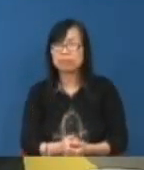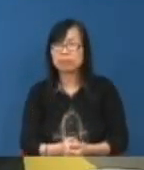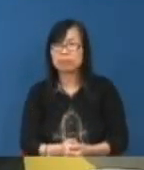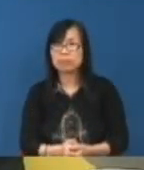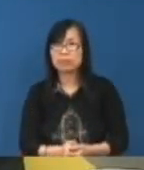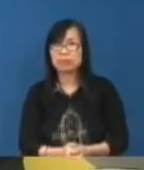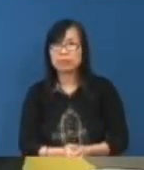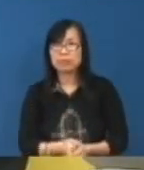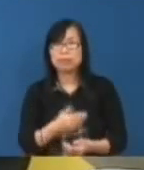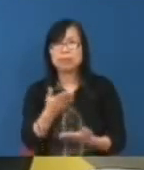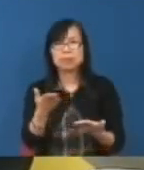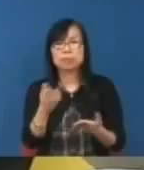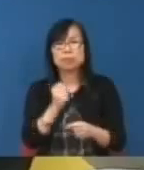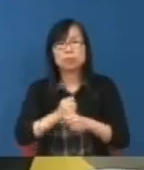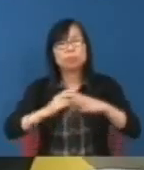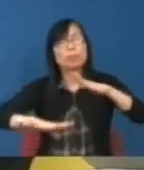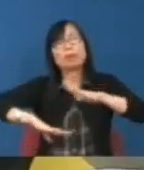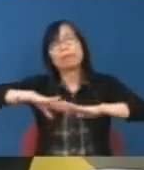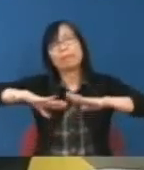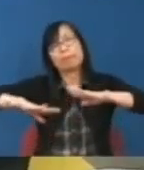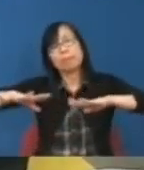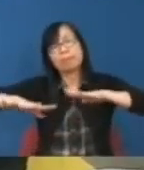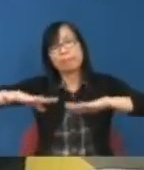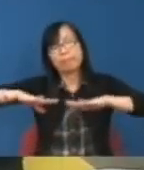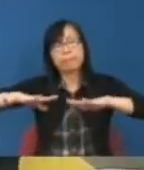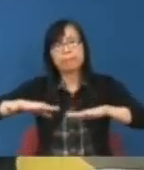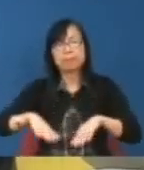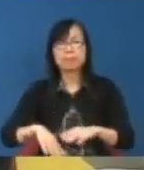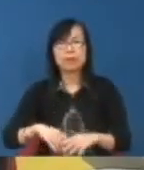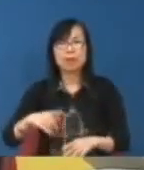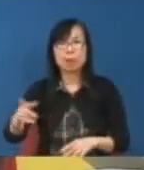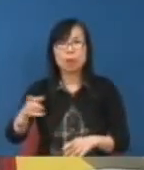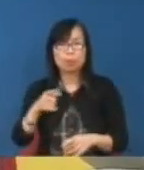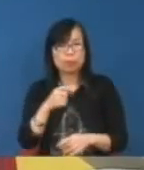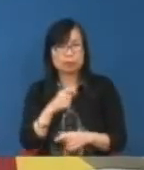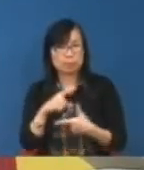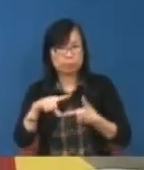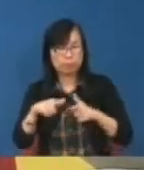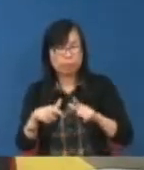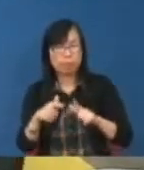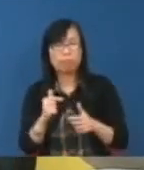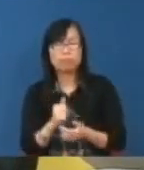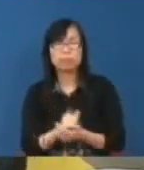得益者 嘅時候，你點樣做呢個平衡咧？係咪？即係所以咁，佢唯一嘅方法就係話